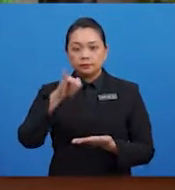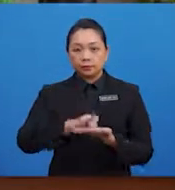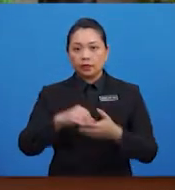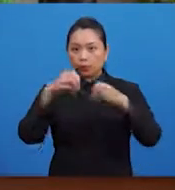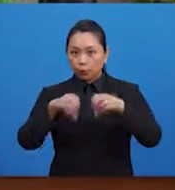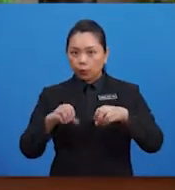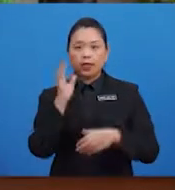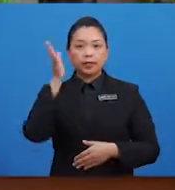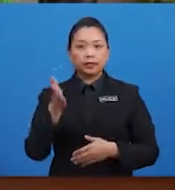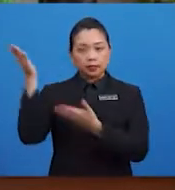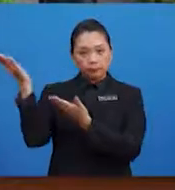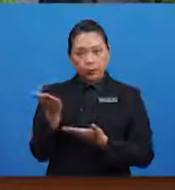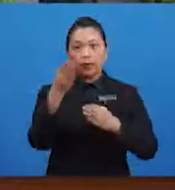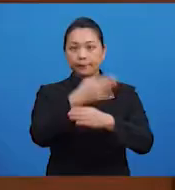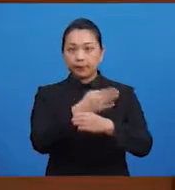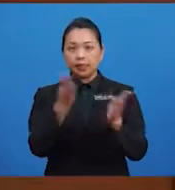akan dibawa ke bilik fumigasi.